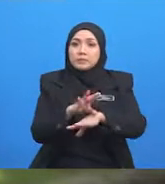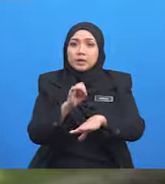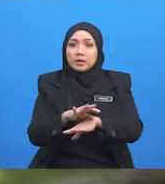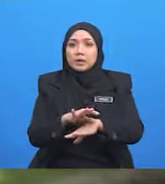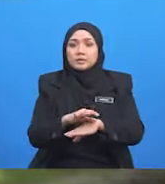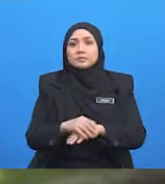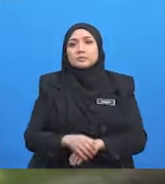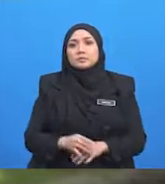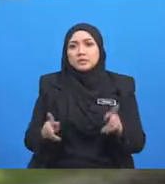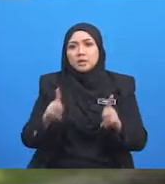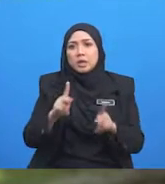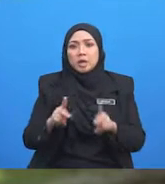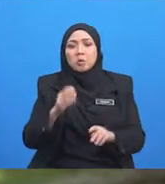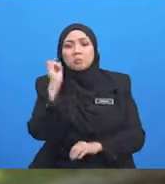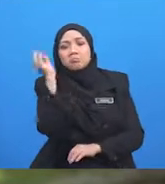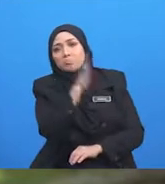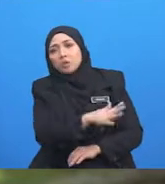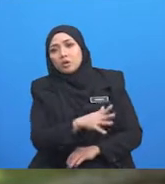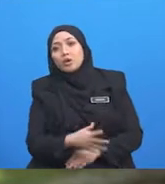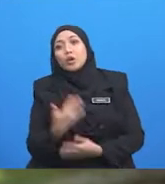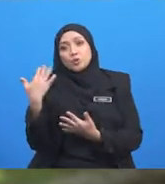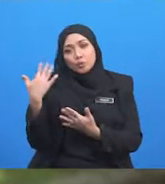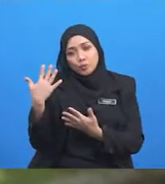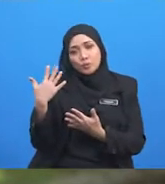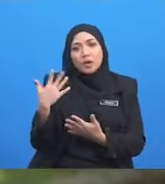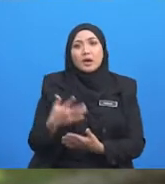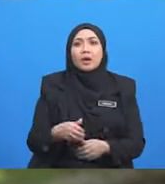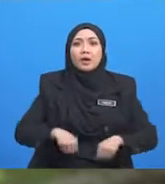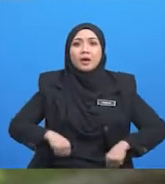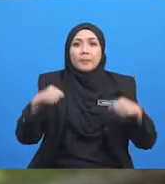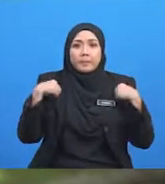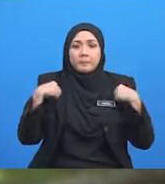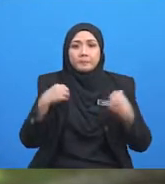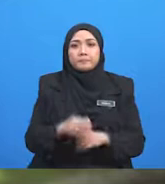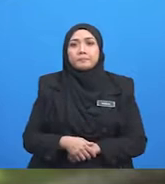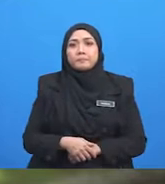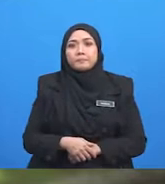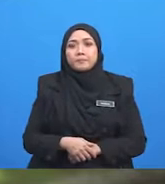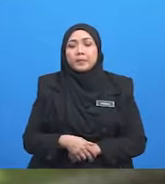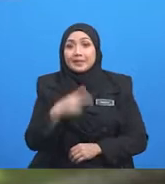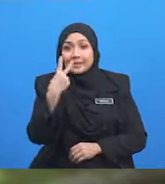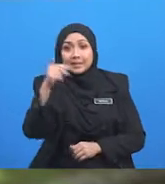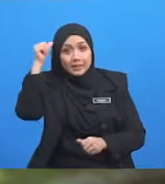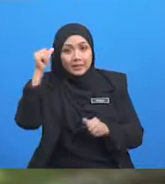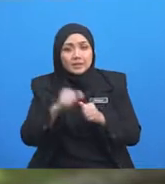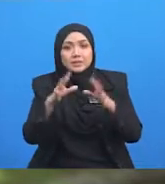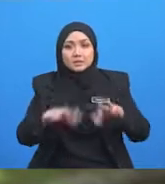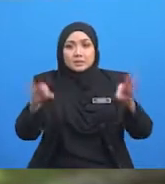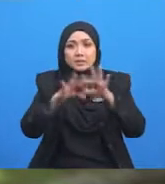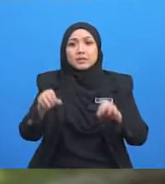Jika ingkar, tunggulah alamat. Ingatkah lagi si tanggang punya